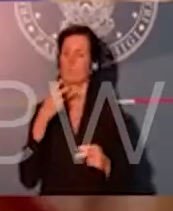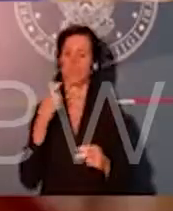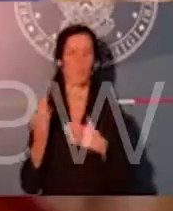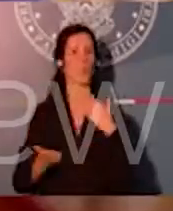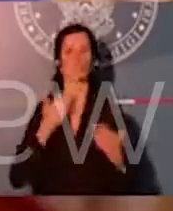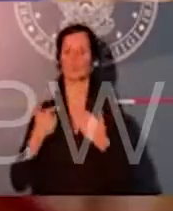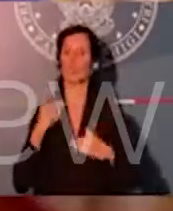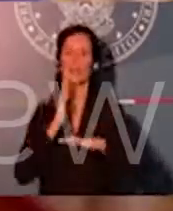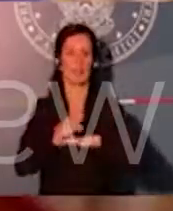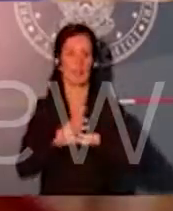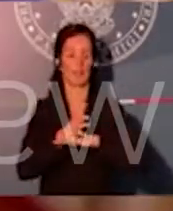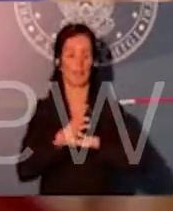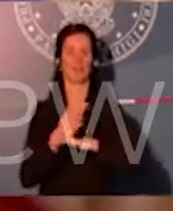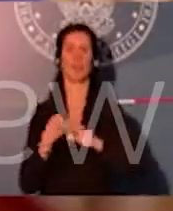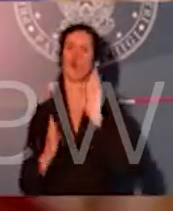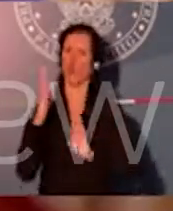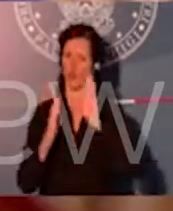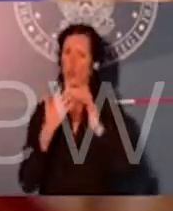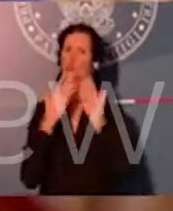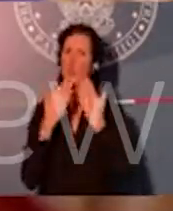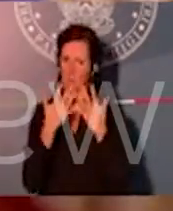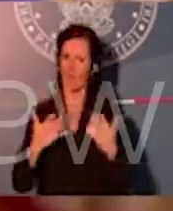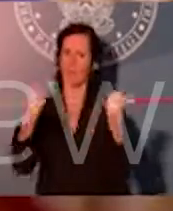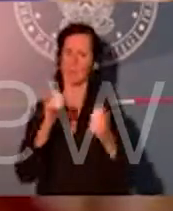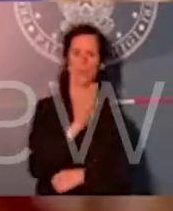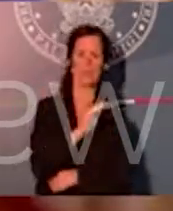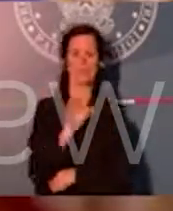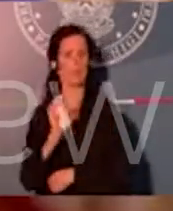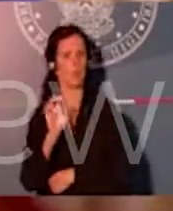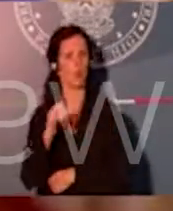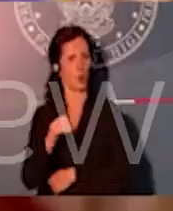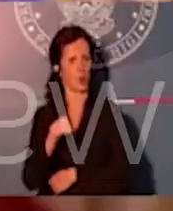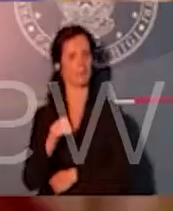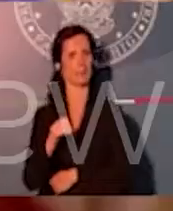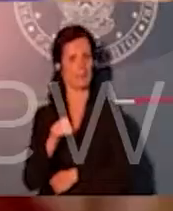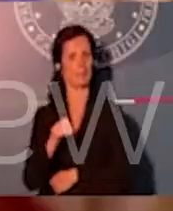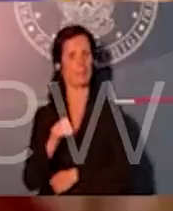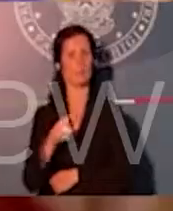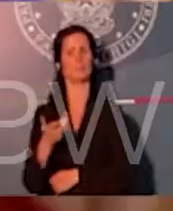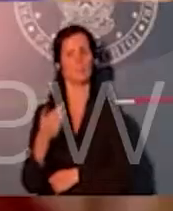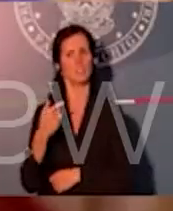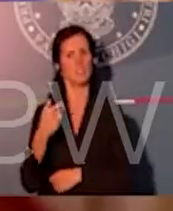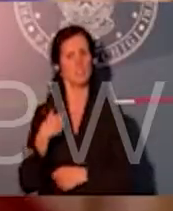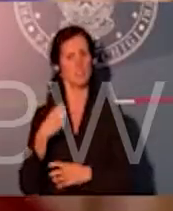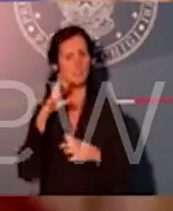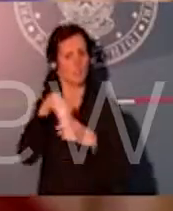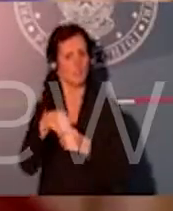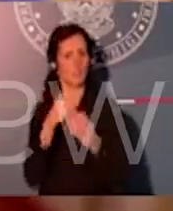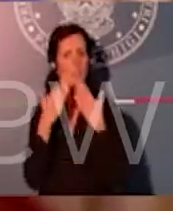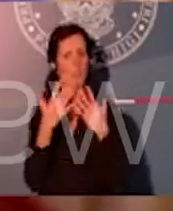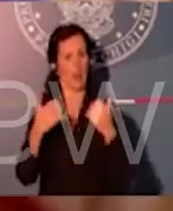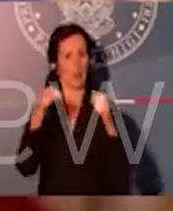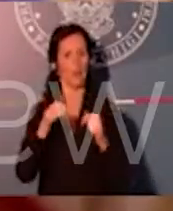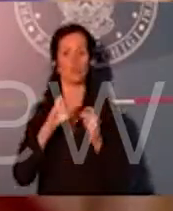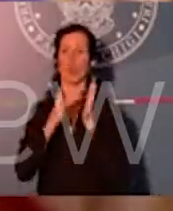col Parlamento quindi ci sarà, se non martedì, mercoledì, adesso attendo, essendo ospite, di conoscere, diciamo, la data fissata,